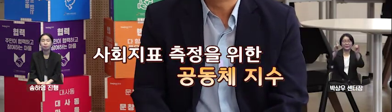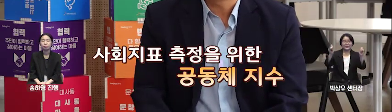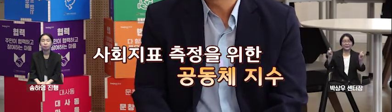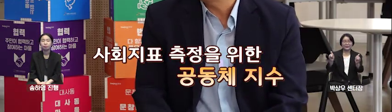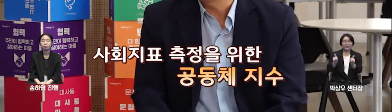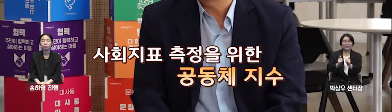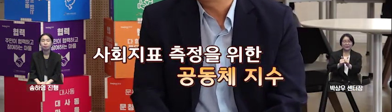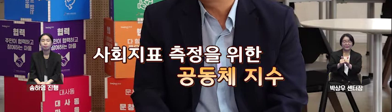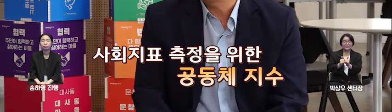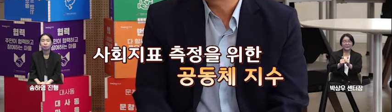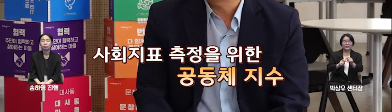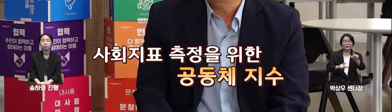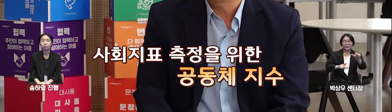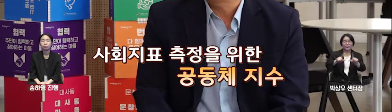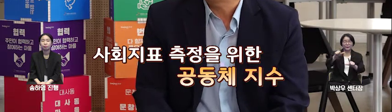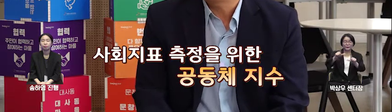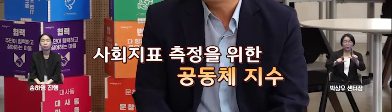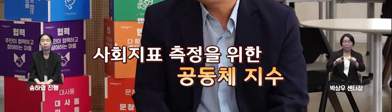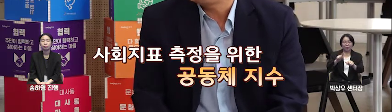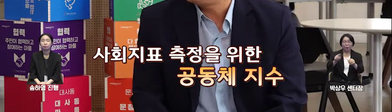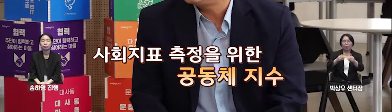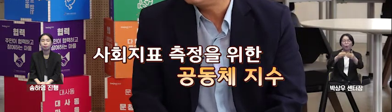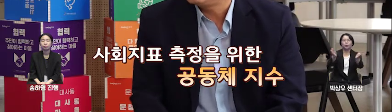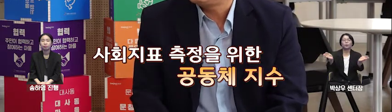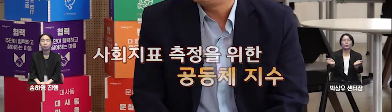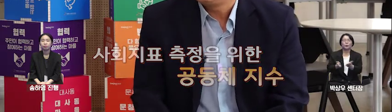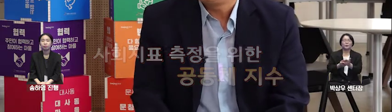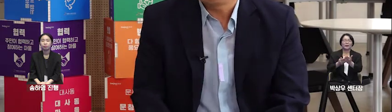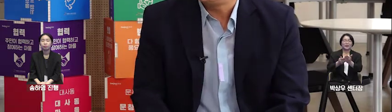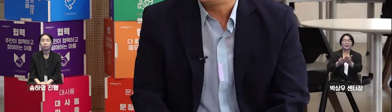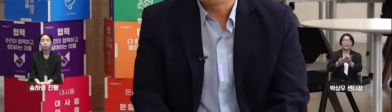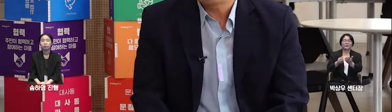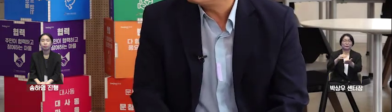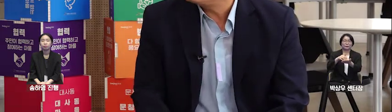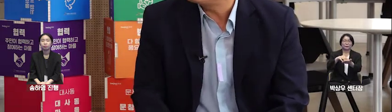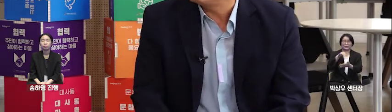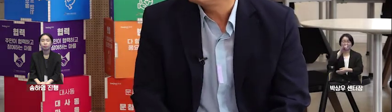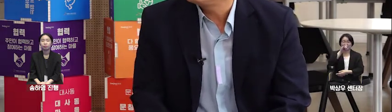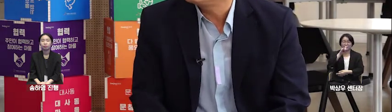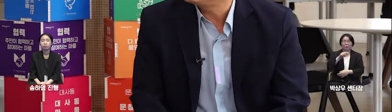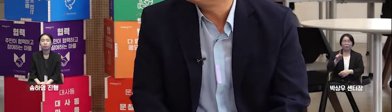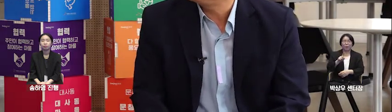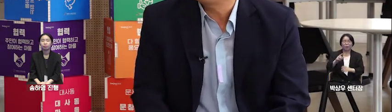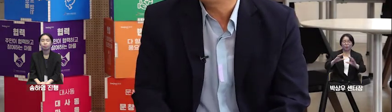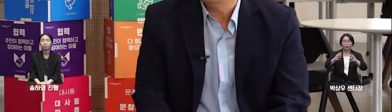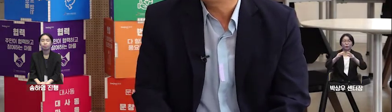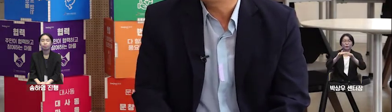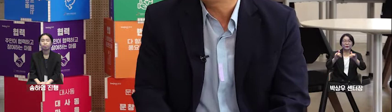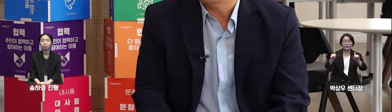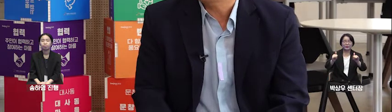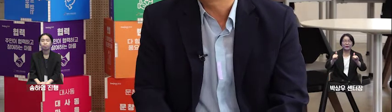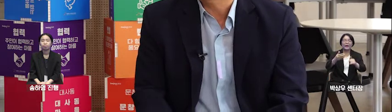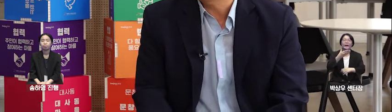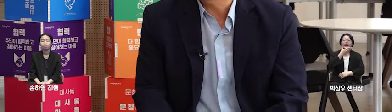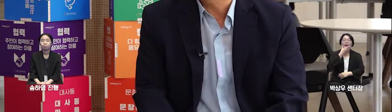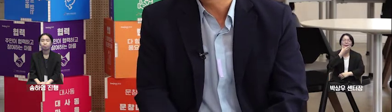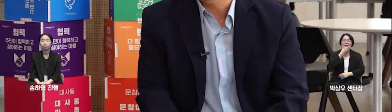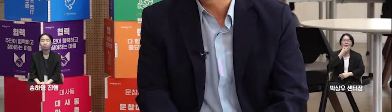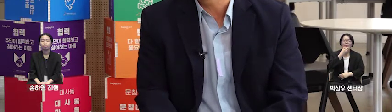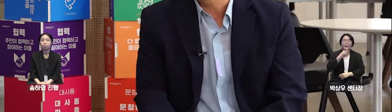있어서 공동체 지수라는 게 사실은 좀 있고요. 좀 전에 말씀하신 대로 국민 총행복. 이라고 생각한다면